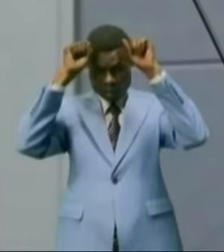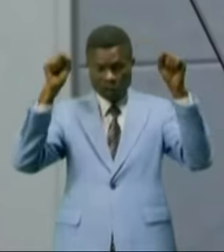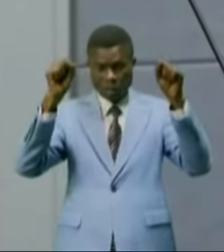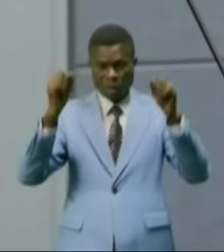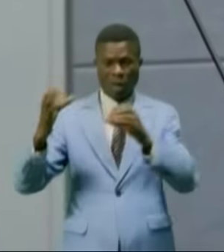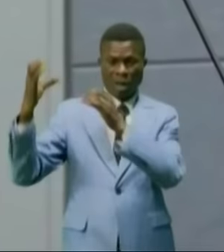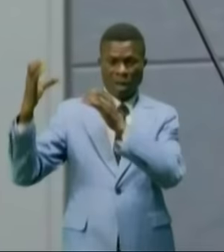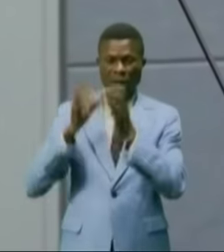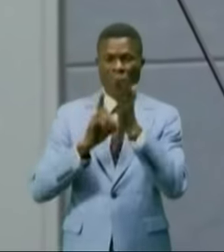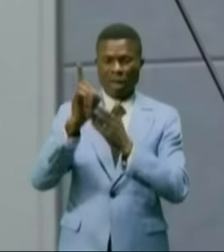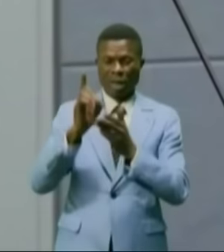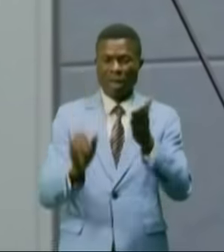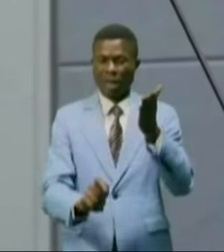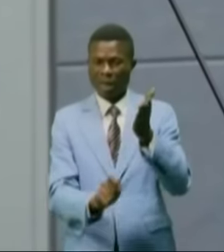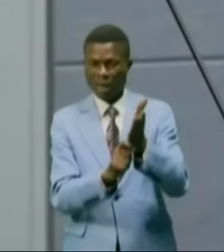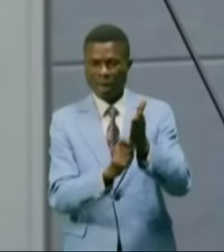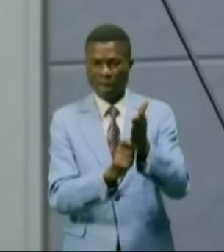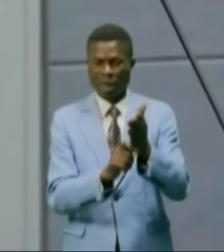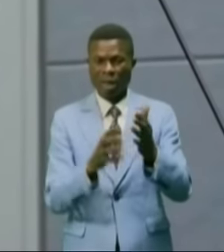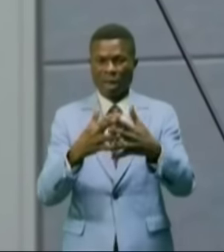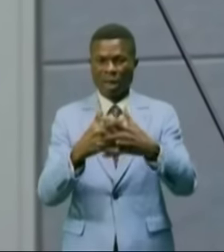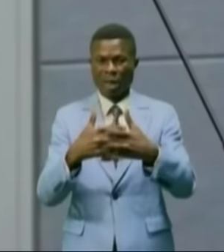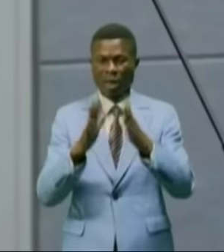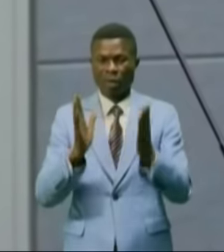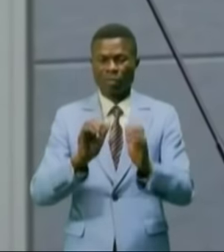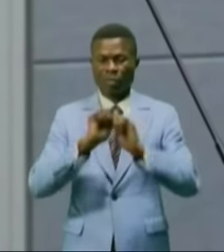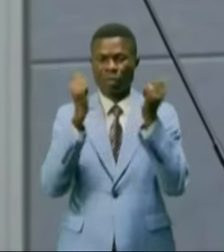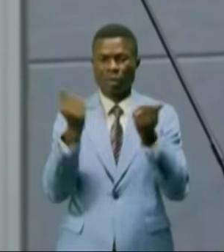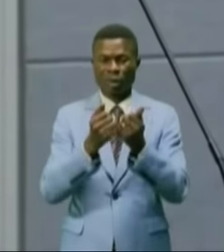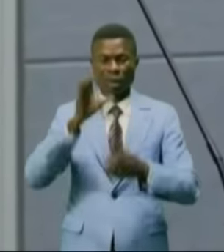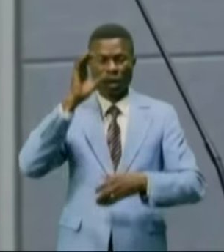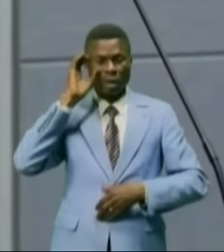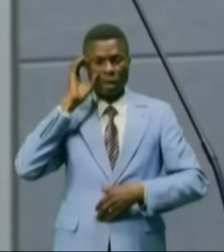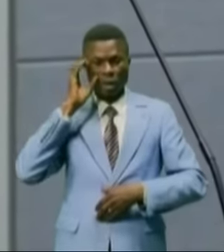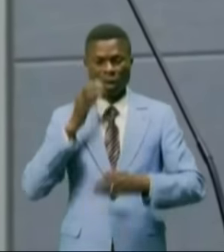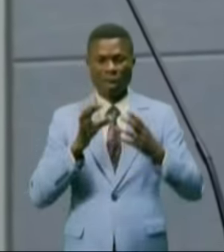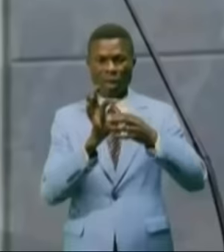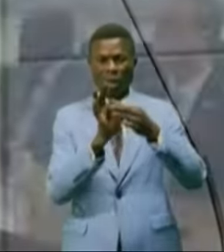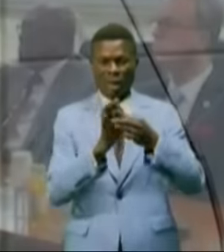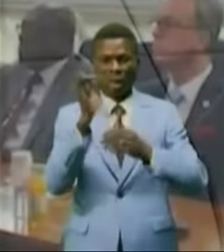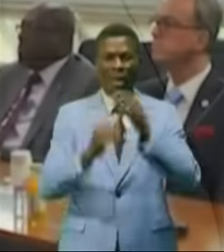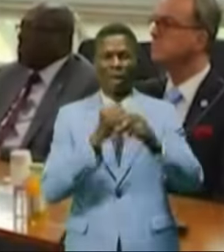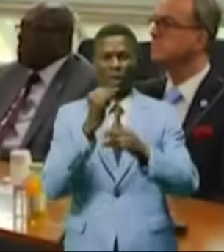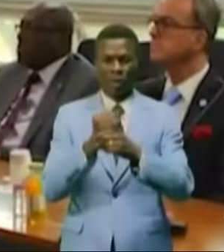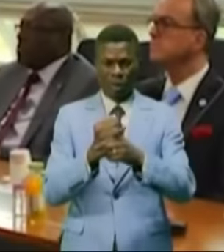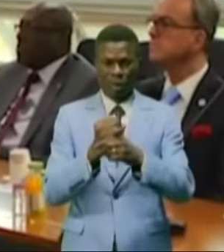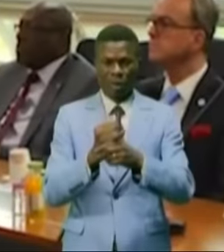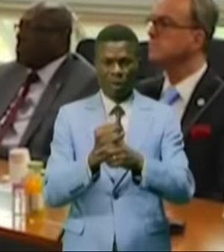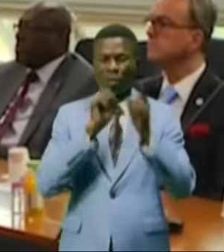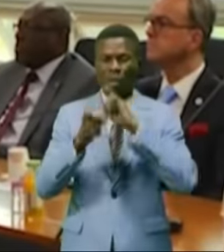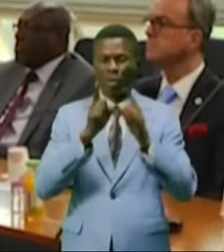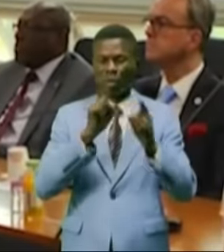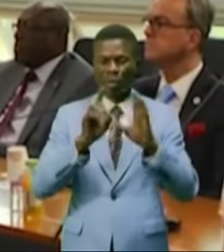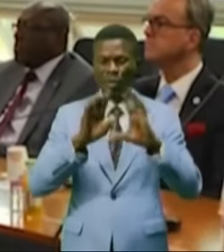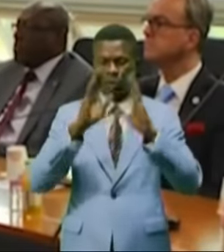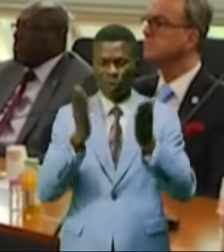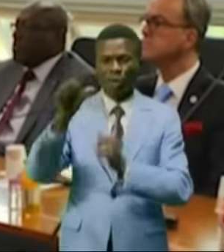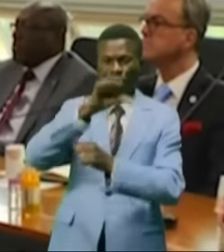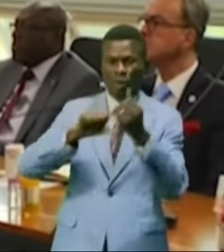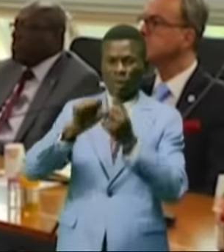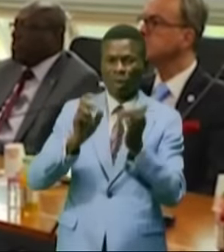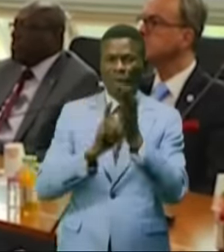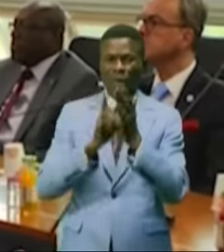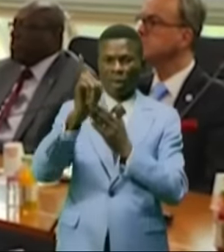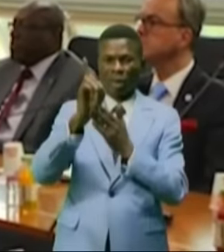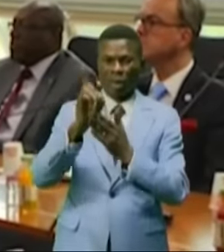du développement stratégique et de partenariat de l'Agence coréenne de coopération internationale. Les échanges ont tourné autour du